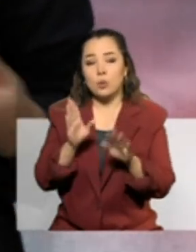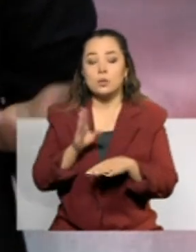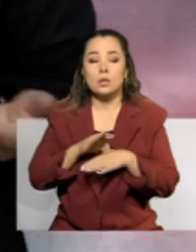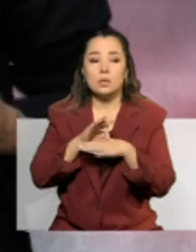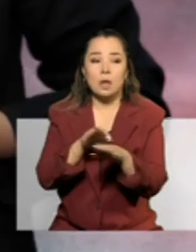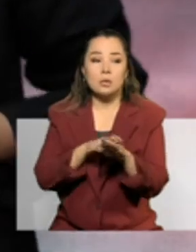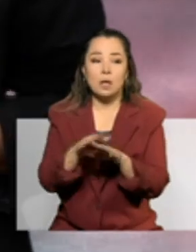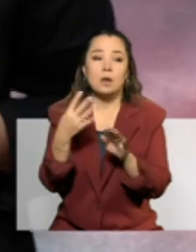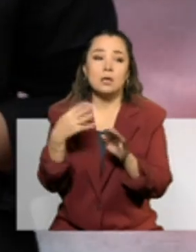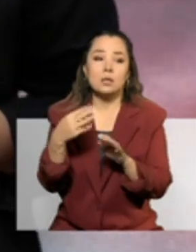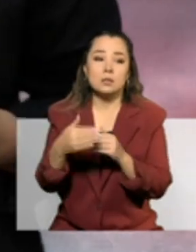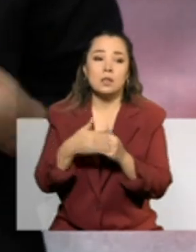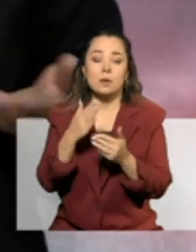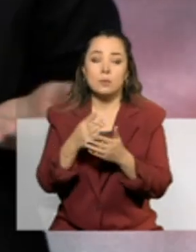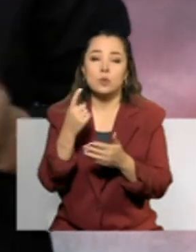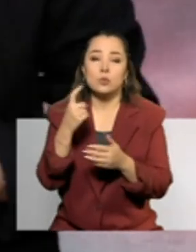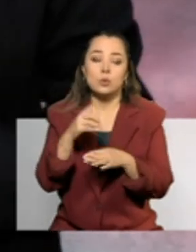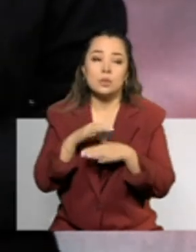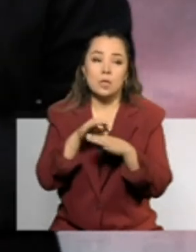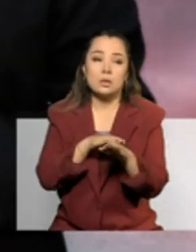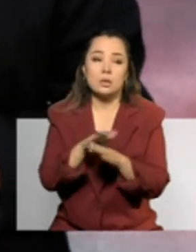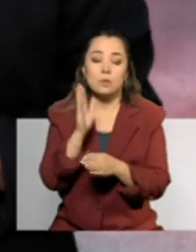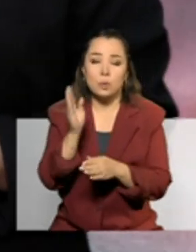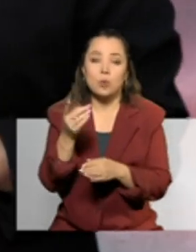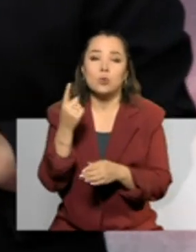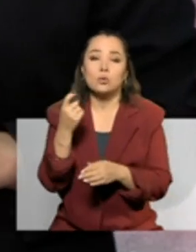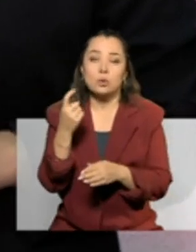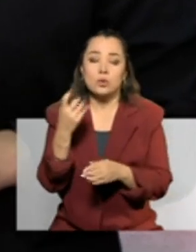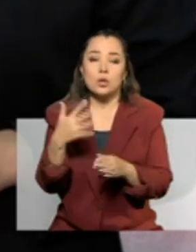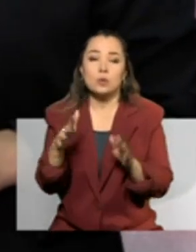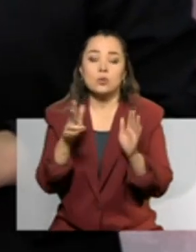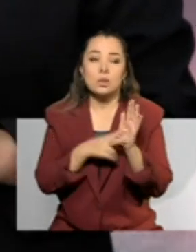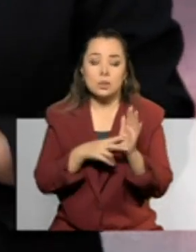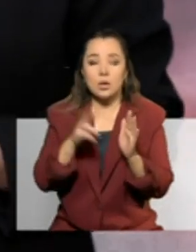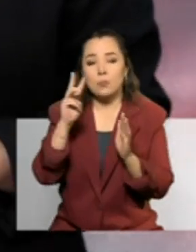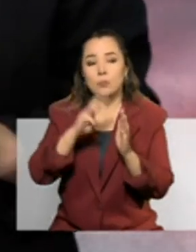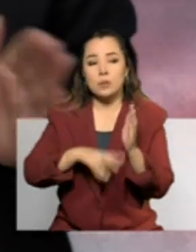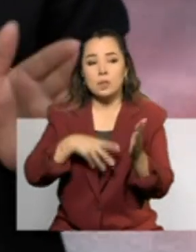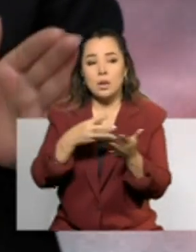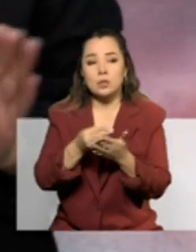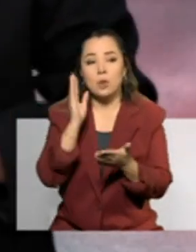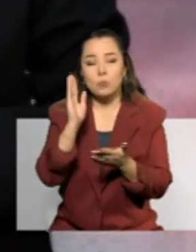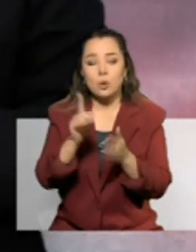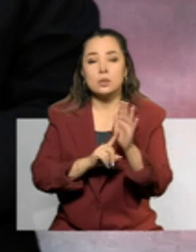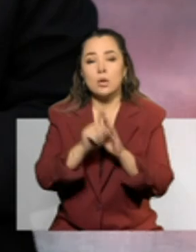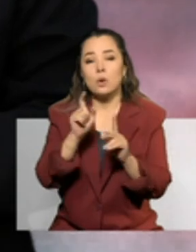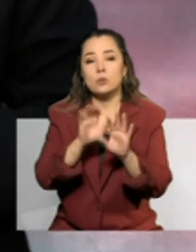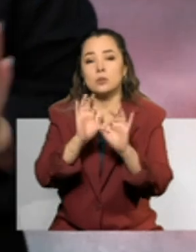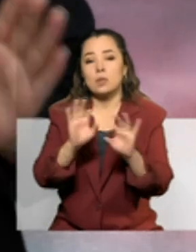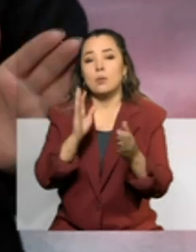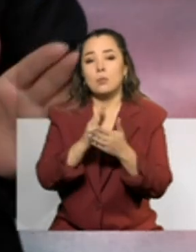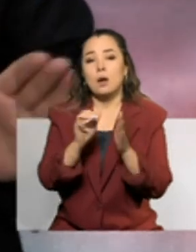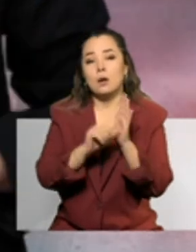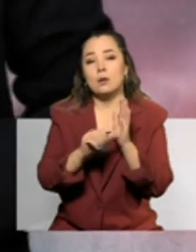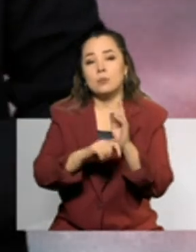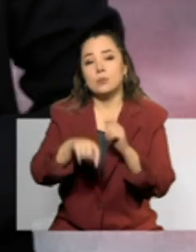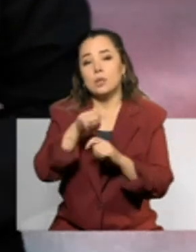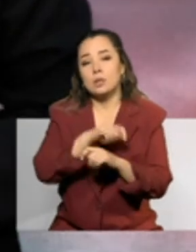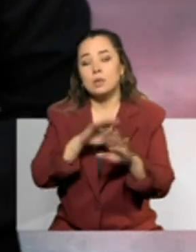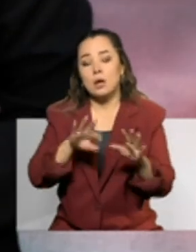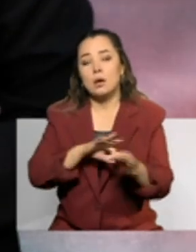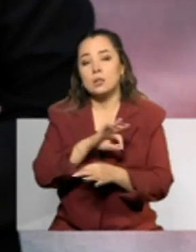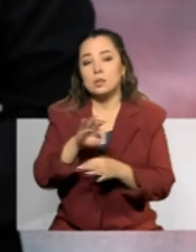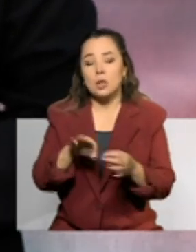немесе 40 деп тұрған жерден 100-бен өтіп кетсеңіз, 157 000 теңге айыппұл төлейсіз. Яғни сөз басында айтылғандай, 60 шақырым